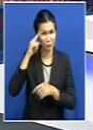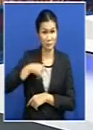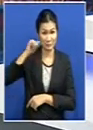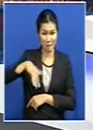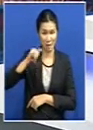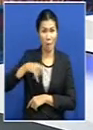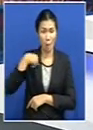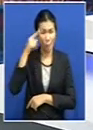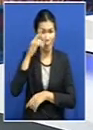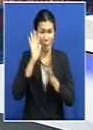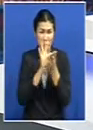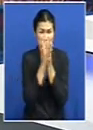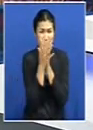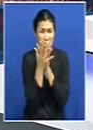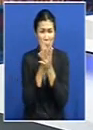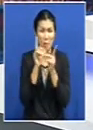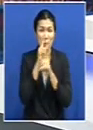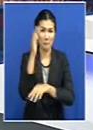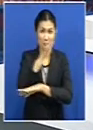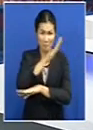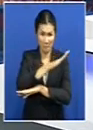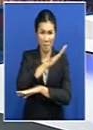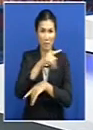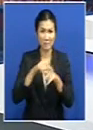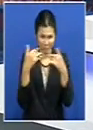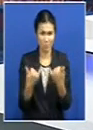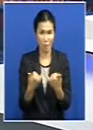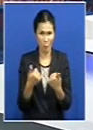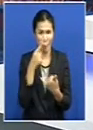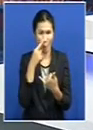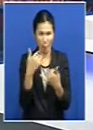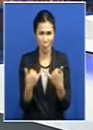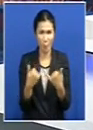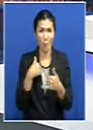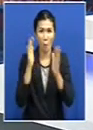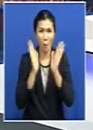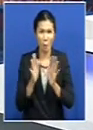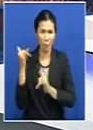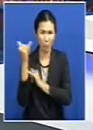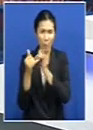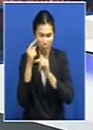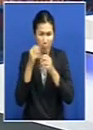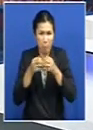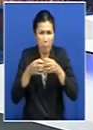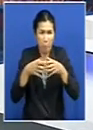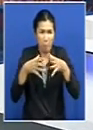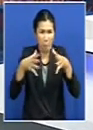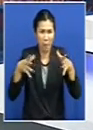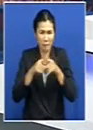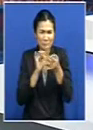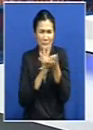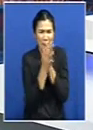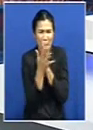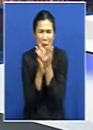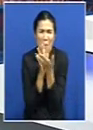นี่แน่นอย่างที่เราคาดการกันไวตั้งแต่ช่วงบ่ายๆแล้วนะคุณธัแล้วตอนนี้ต้องบอกก่อนเลยค่ะว่าคนนี่เยอะมากจริงริงเยอะมากแทบ